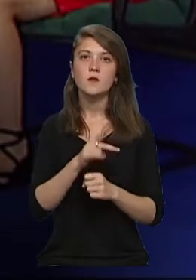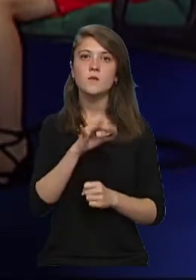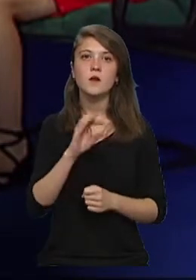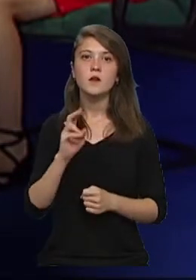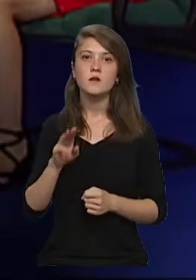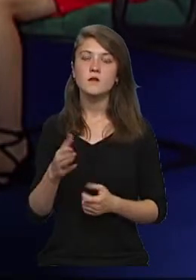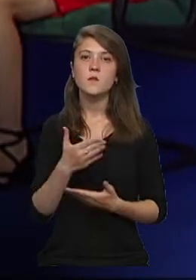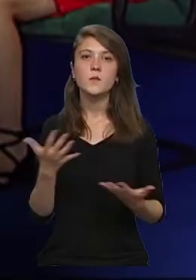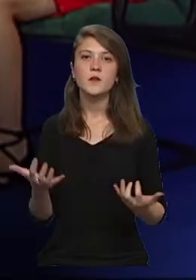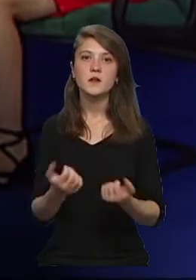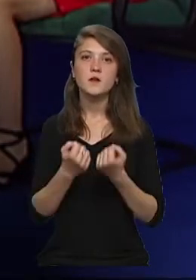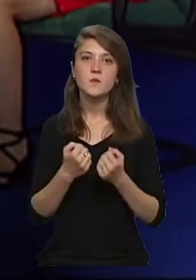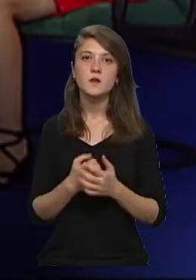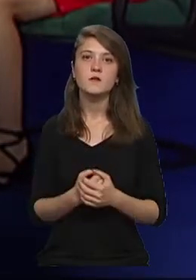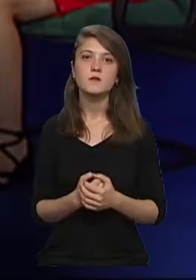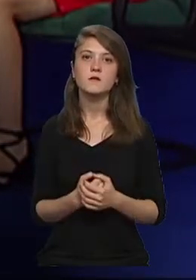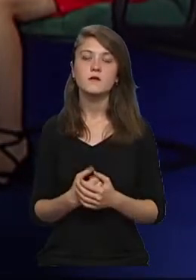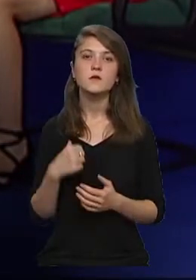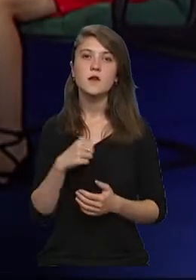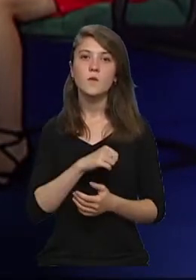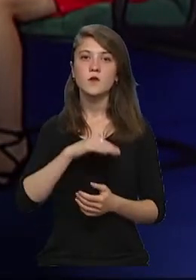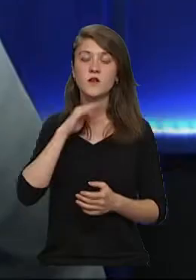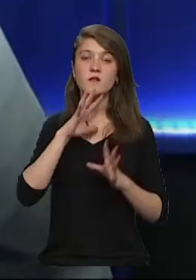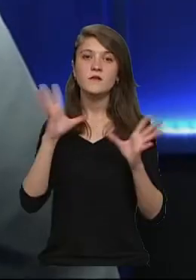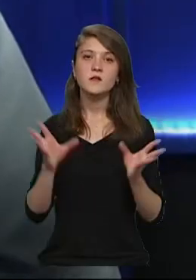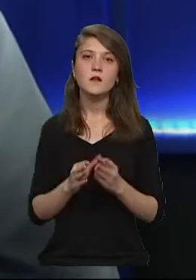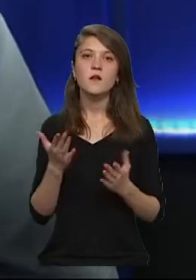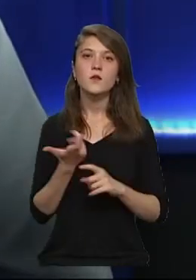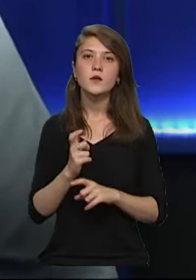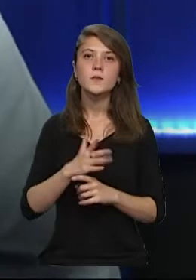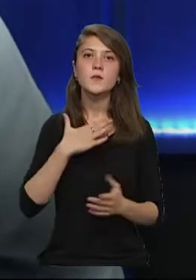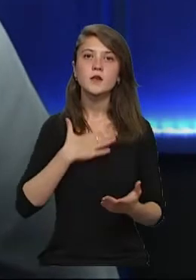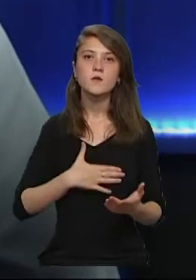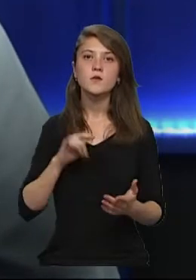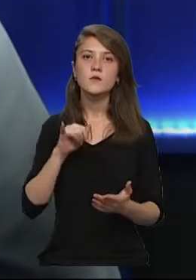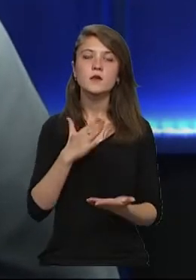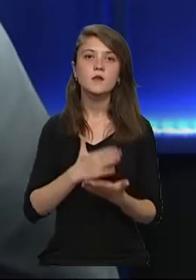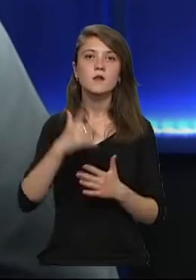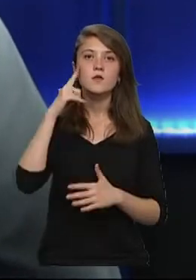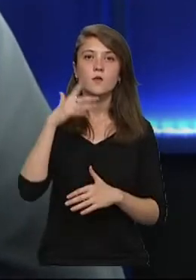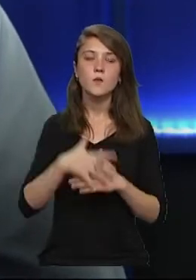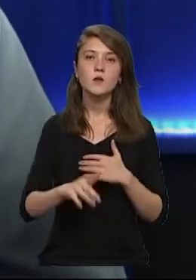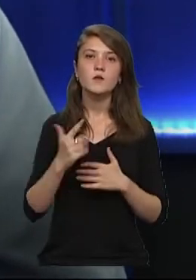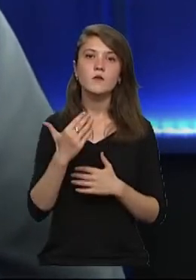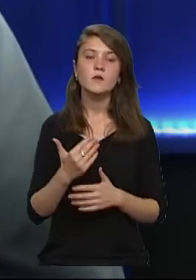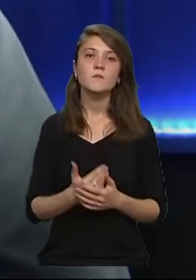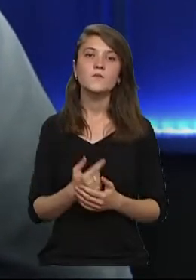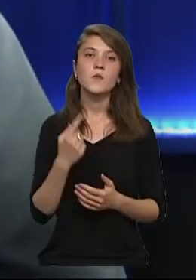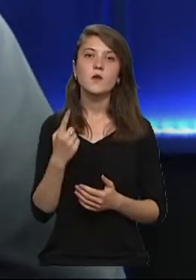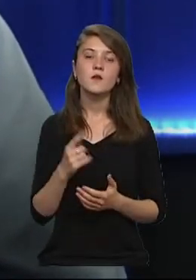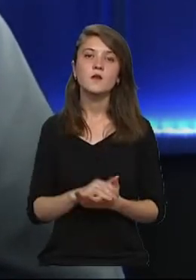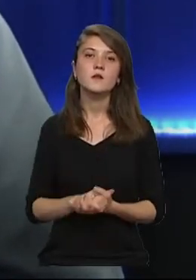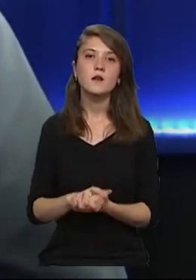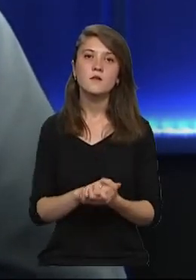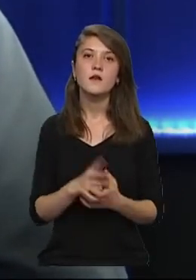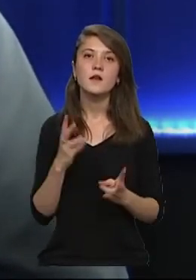вони підтримали, хоча вони самодостатні все, але дуже приємно, що в них є розуміння, що вони одна складова не тільки